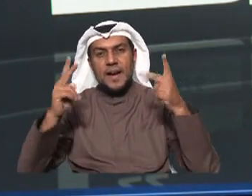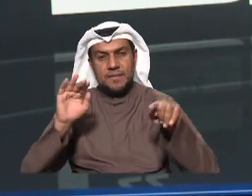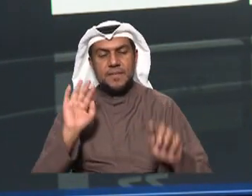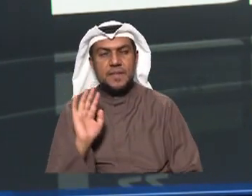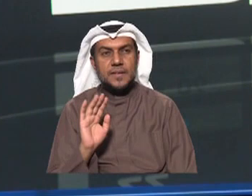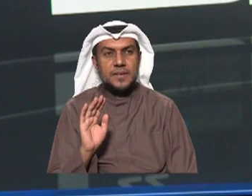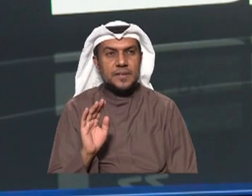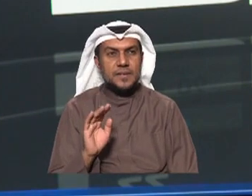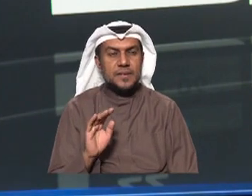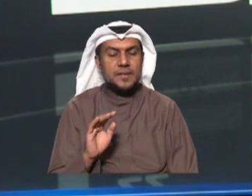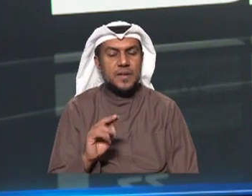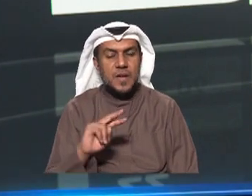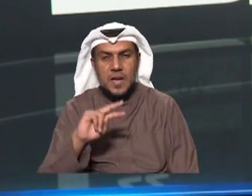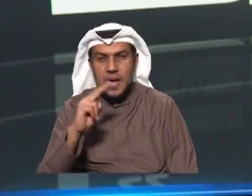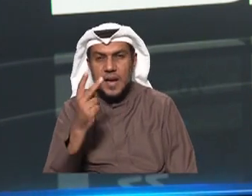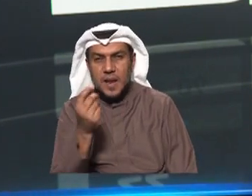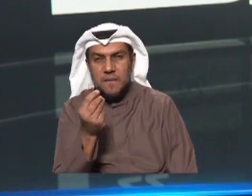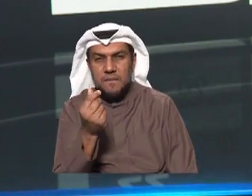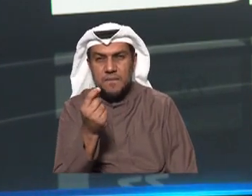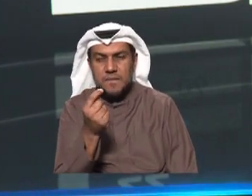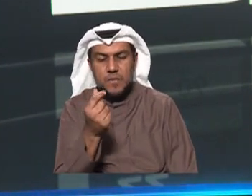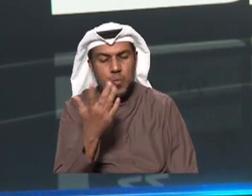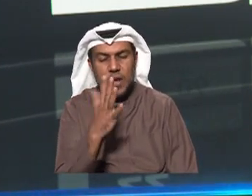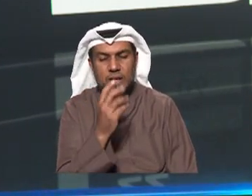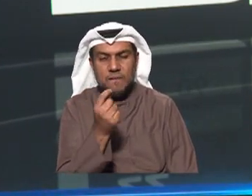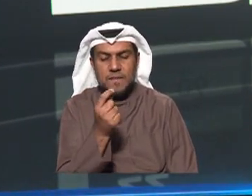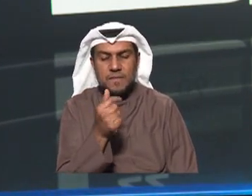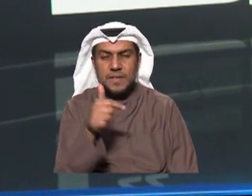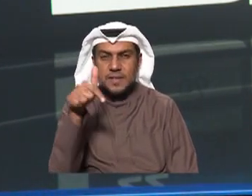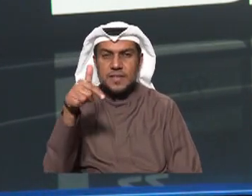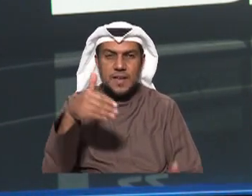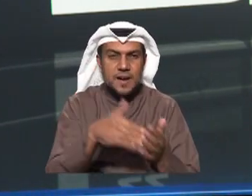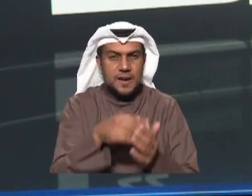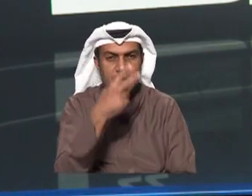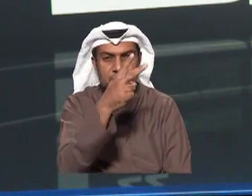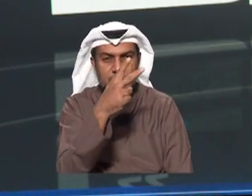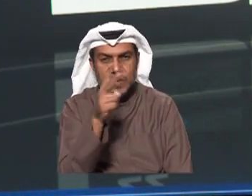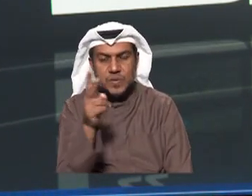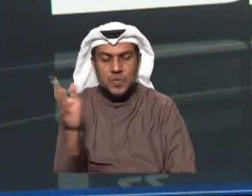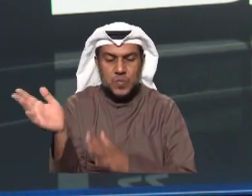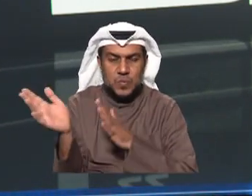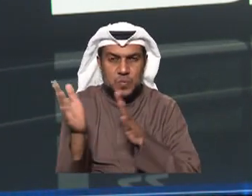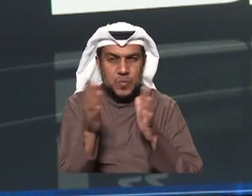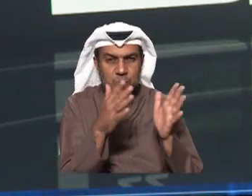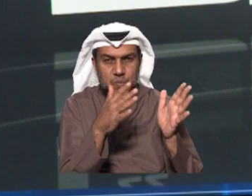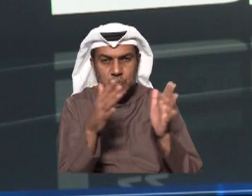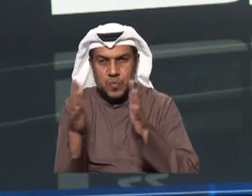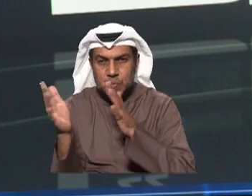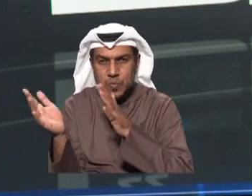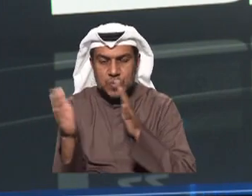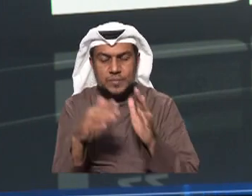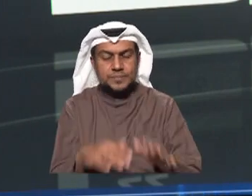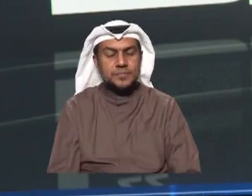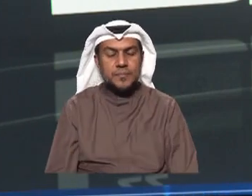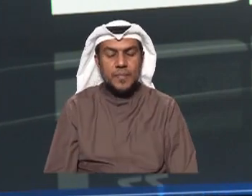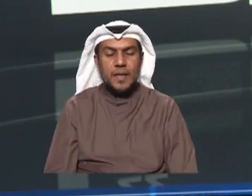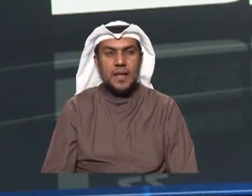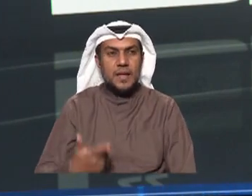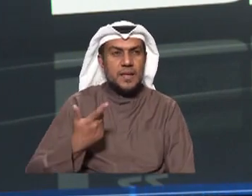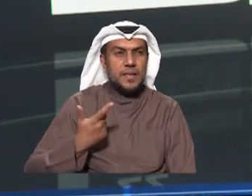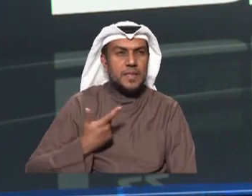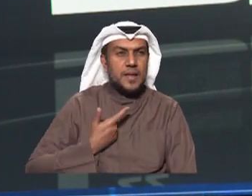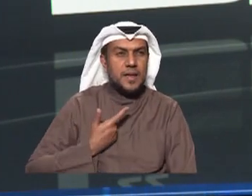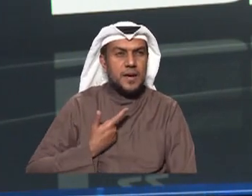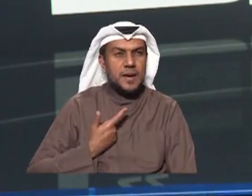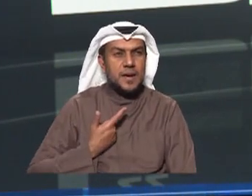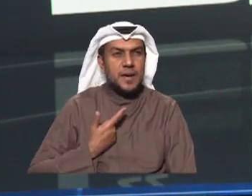عام، لكنها راح تكون خفيفة إلى معتدلة سرعة 6 إلى 22 كيلومتر في الساعة. لكن ابتداء من يوم الثلاثاء